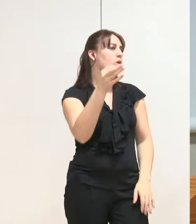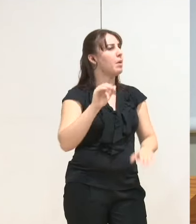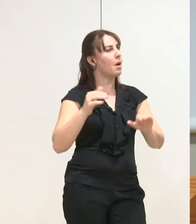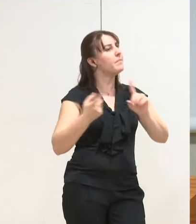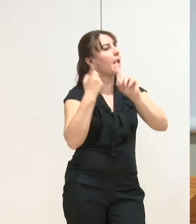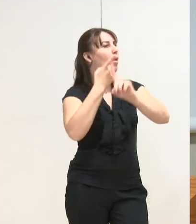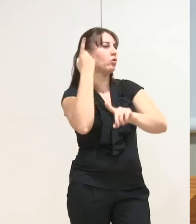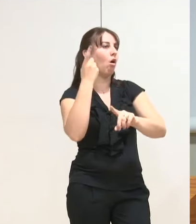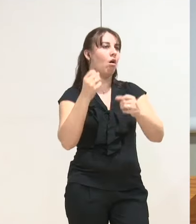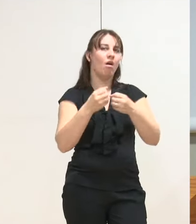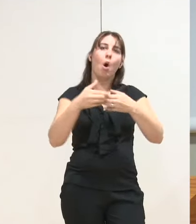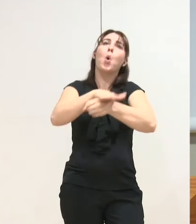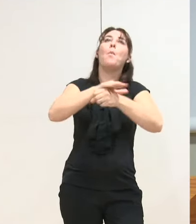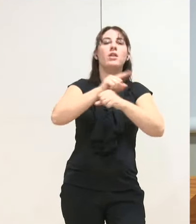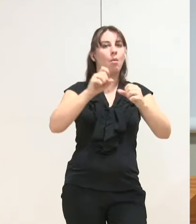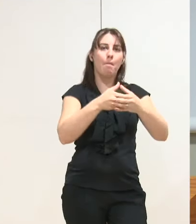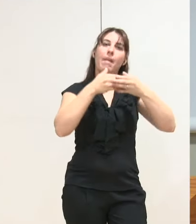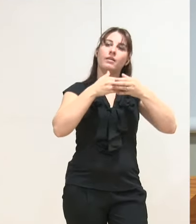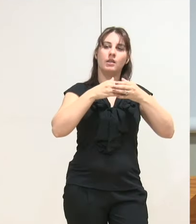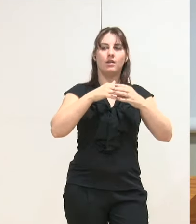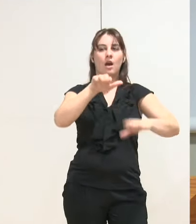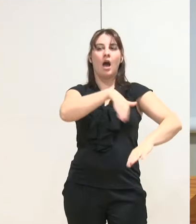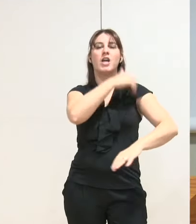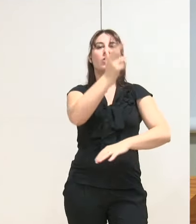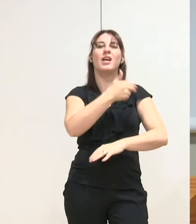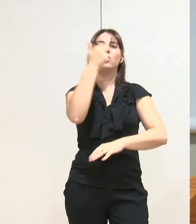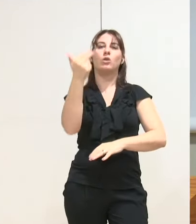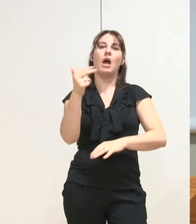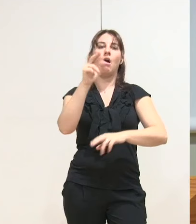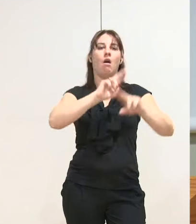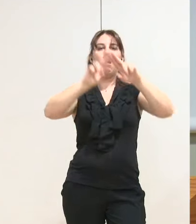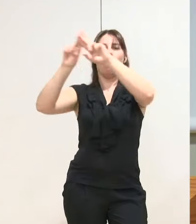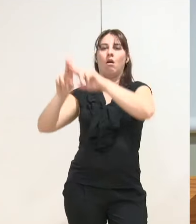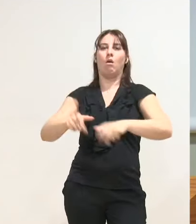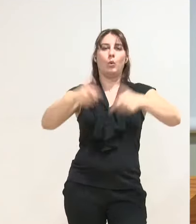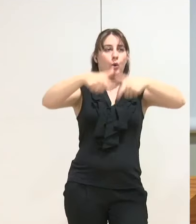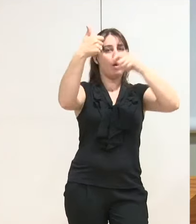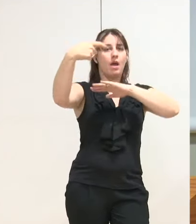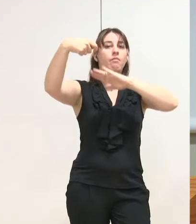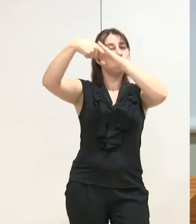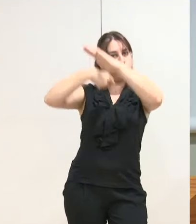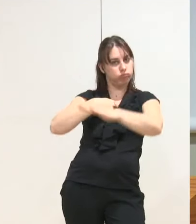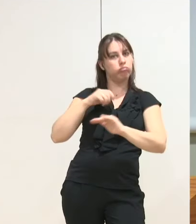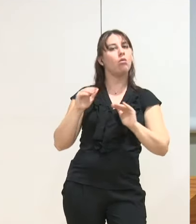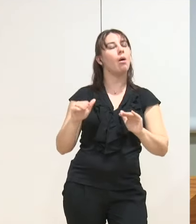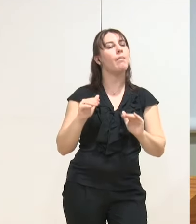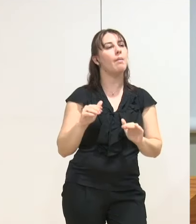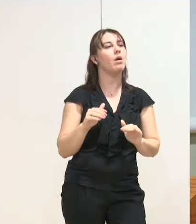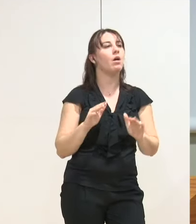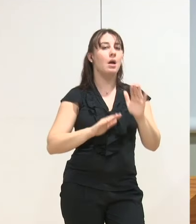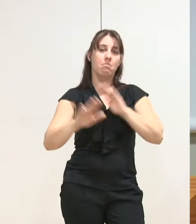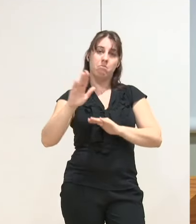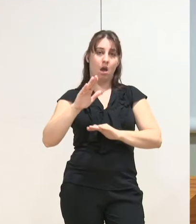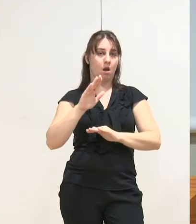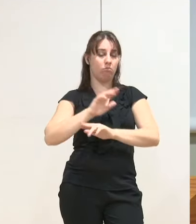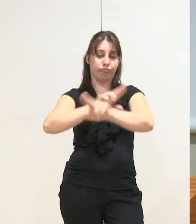importante quand même puisque évidemment l'Agence nationale de rénovation urbaine amène des fonds particuliers mais le contrat de